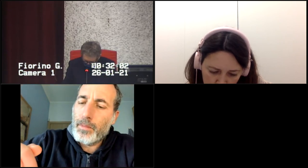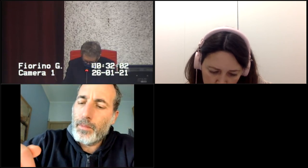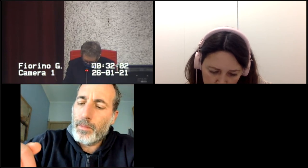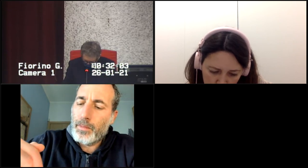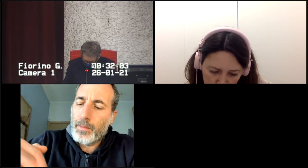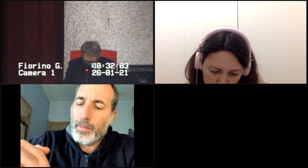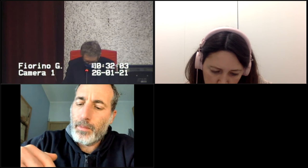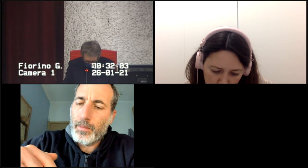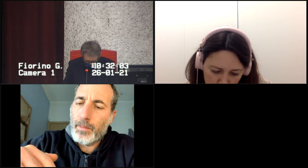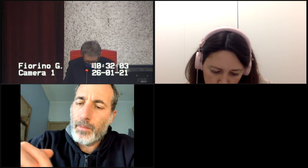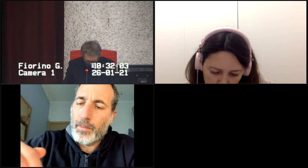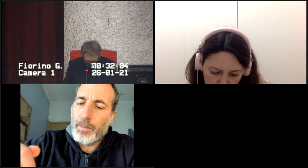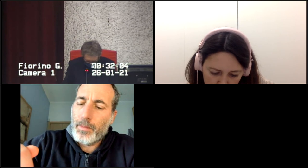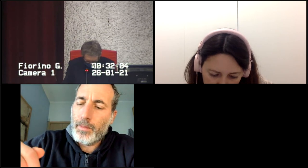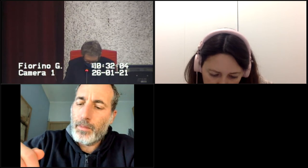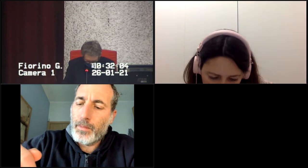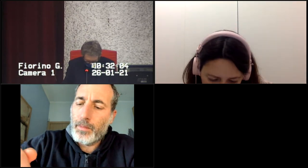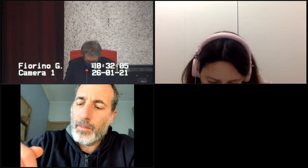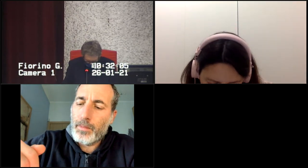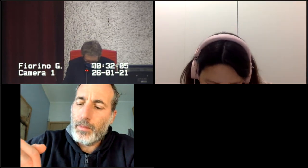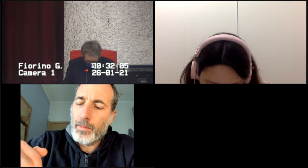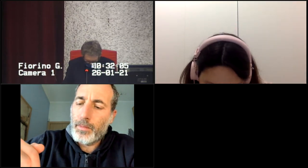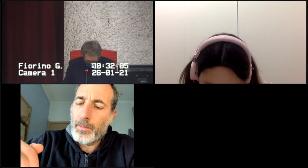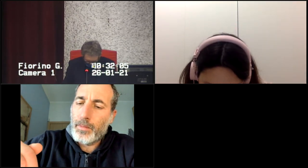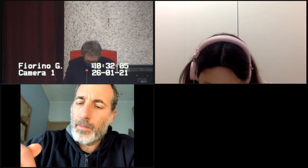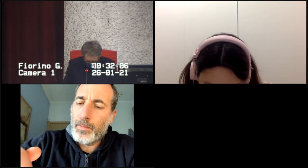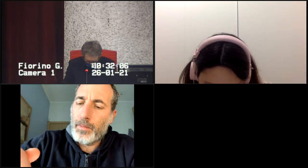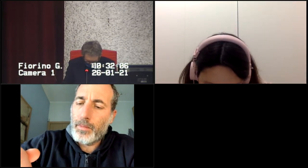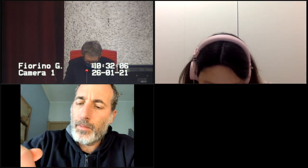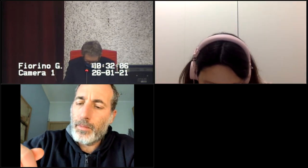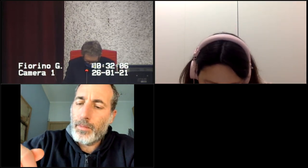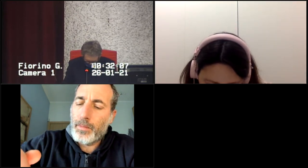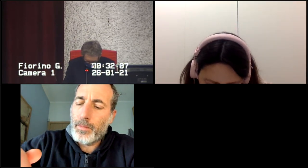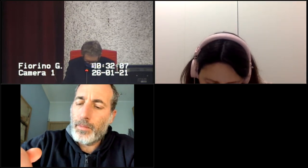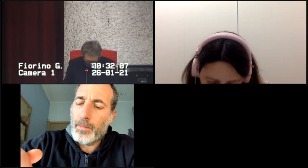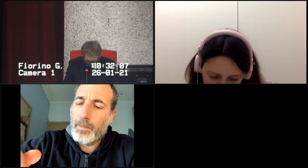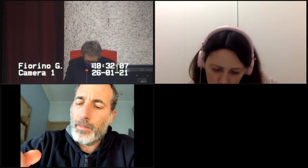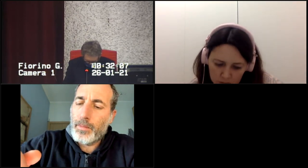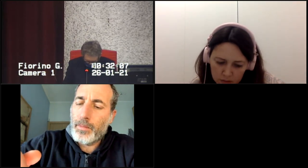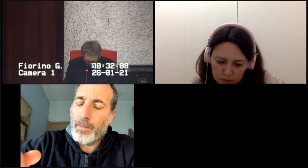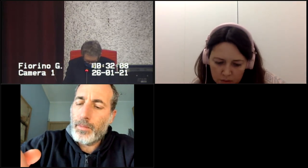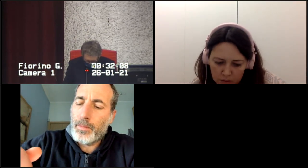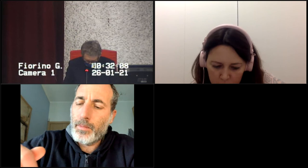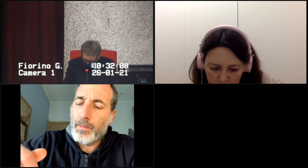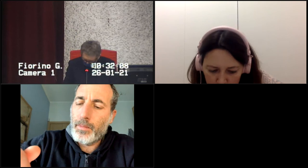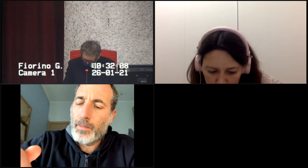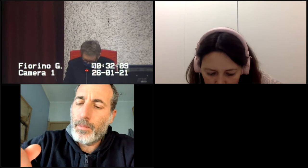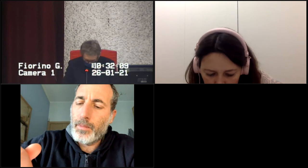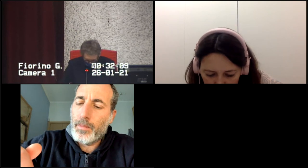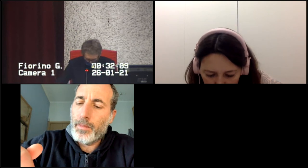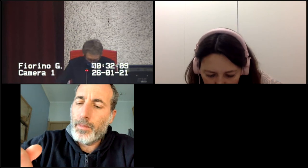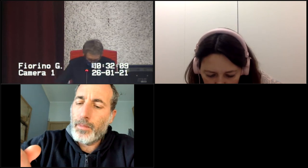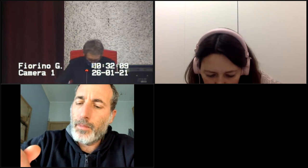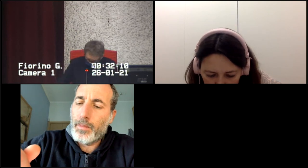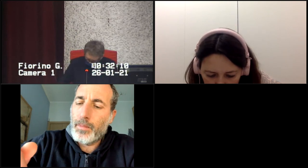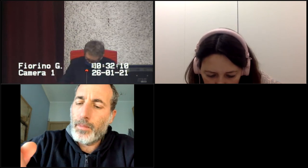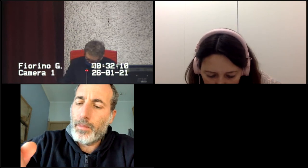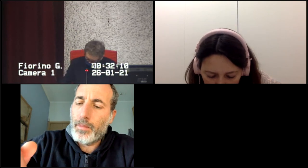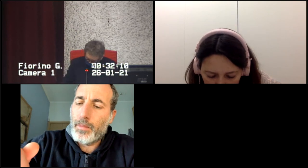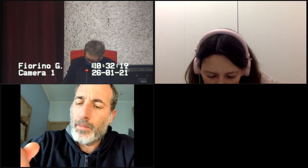giorni 10-12-2020. Ore 20, 22-12, 2020, ora 20,